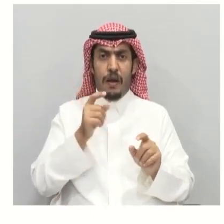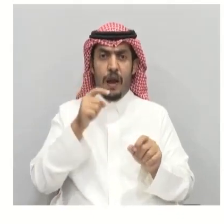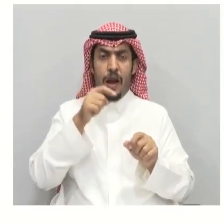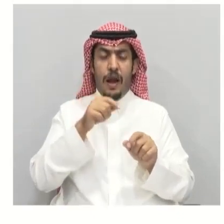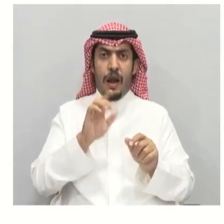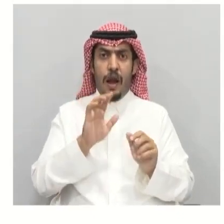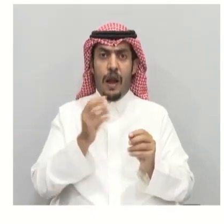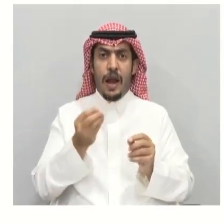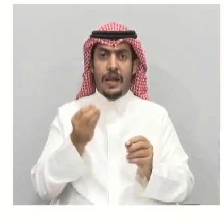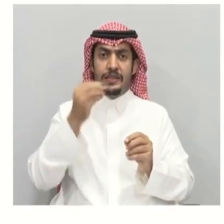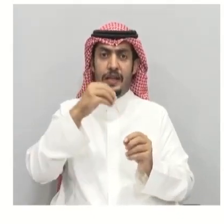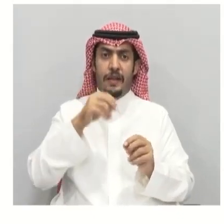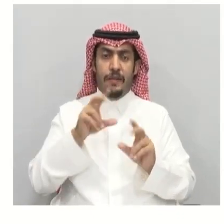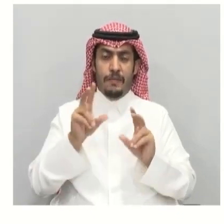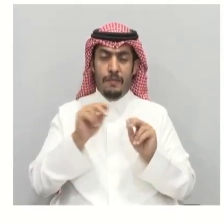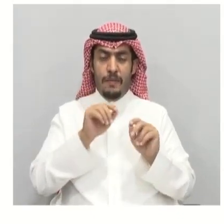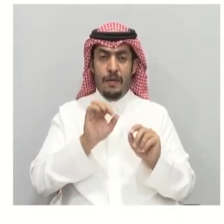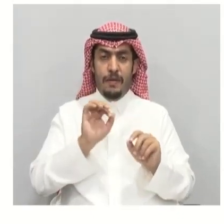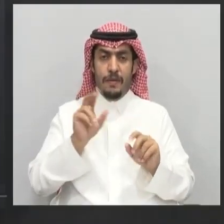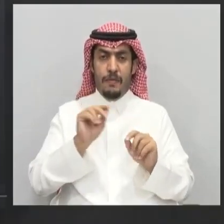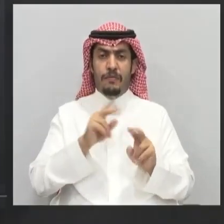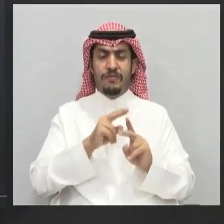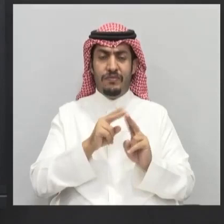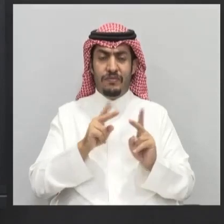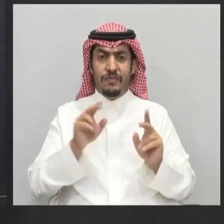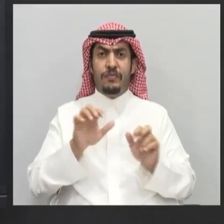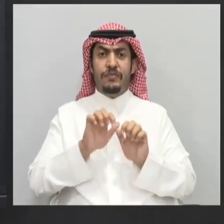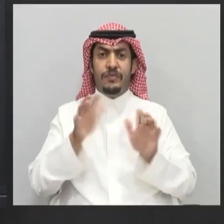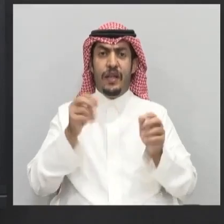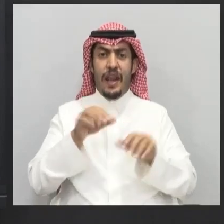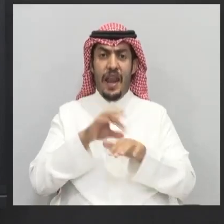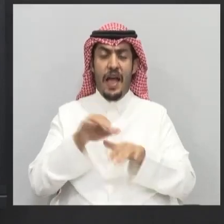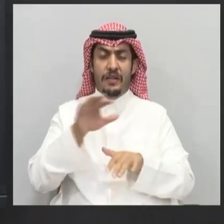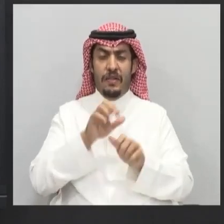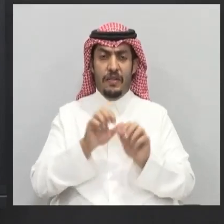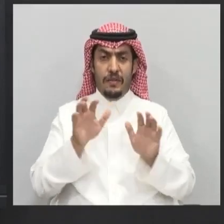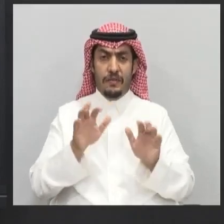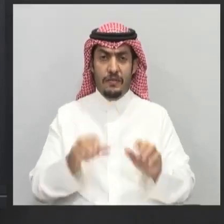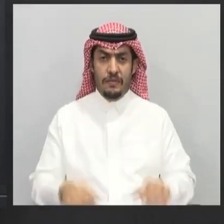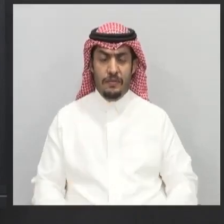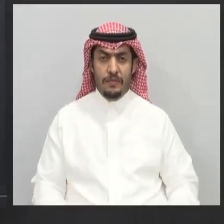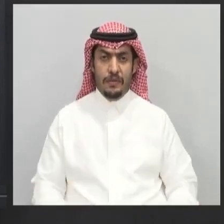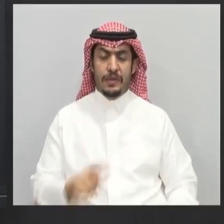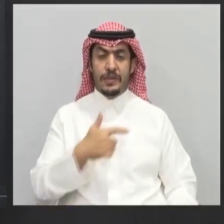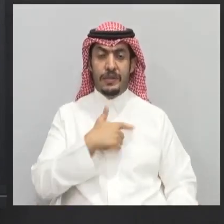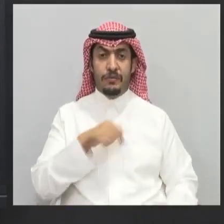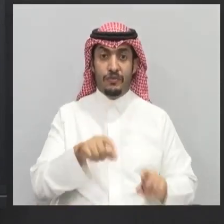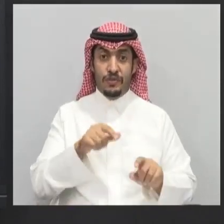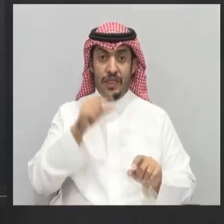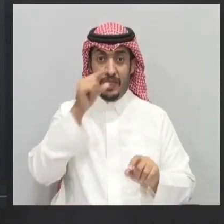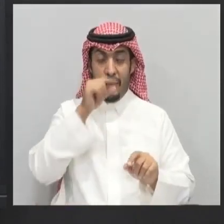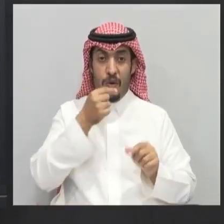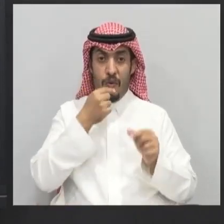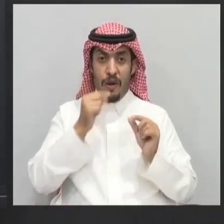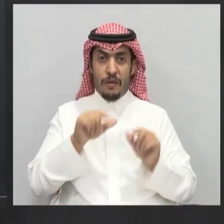الشرك الاكبر ذكروا هذا الضابط لكثرته وانتشاره في الناس فسمي في الشرع في